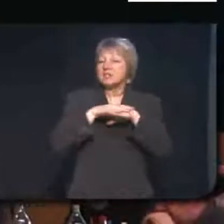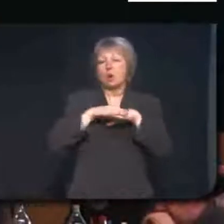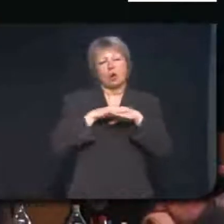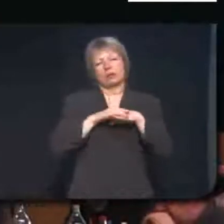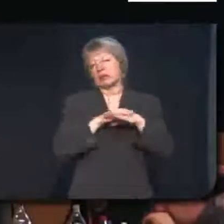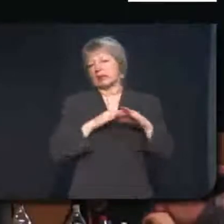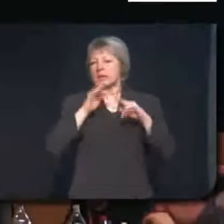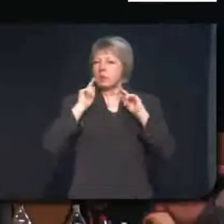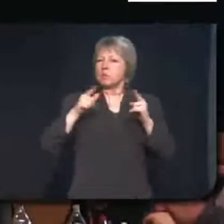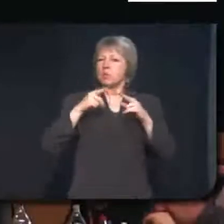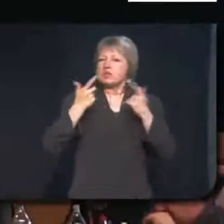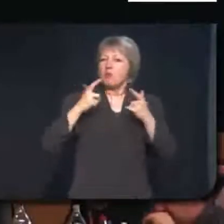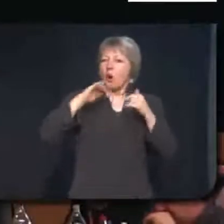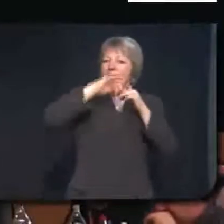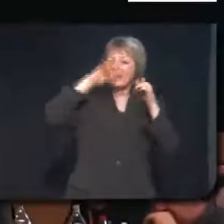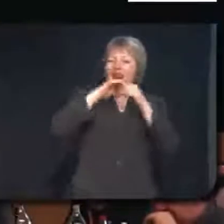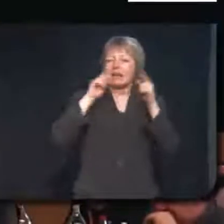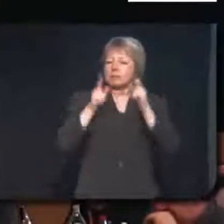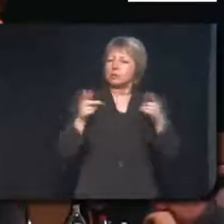seid ihr dran